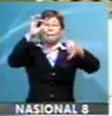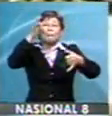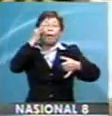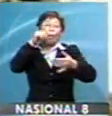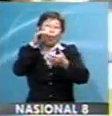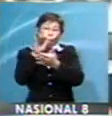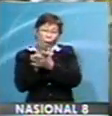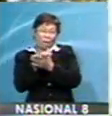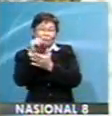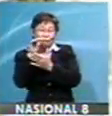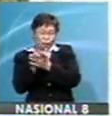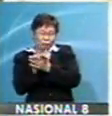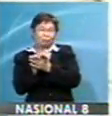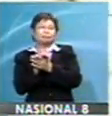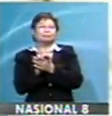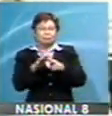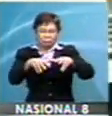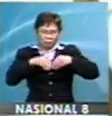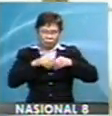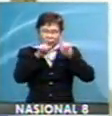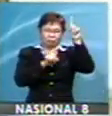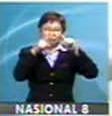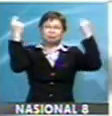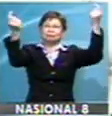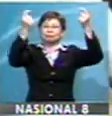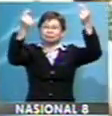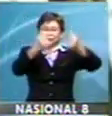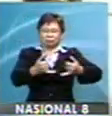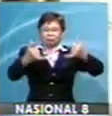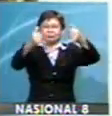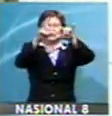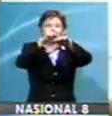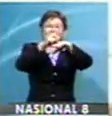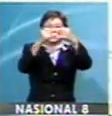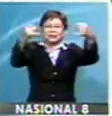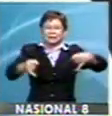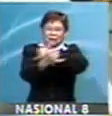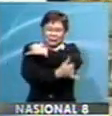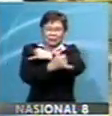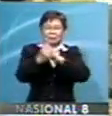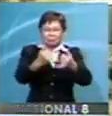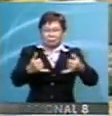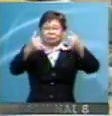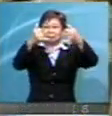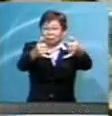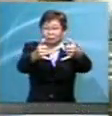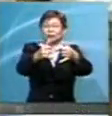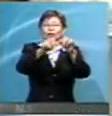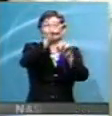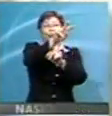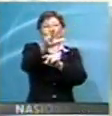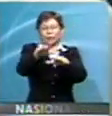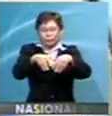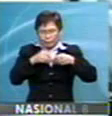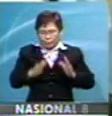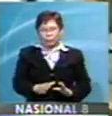beliau Cik manis AB menerima pingat itu pada istiadat pengurniaan di Istana Negara penganugerahan hari ini juga membabitkan 23